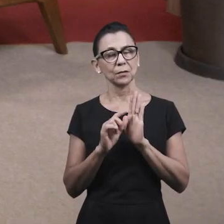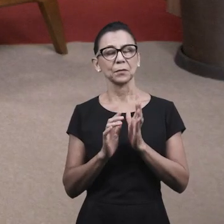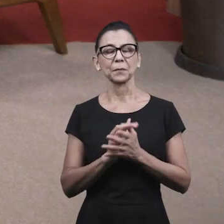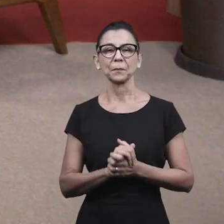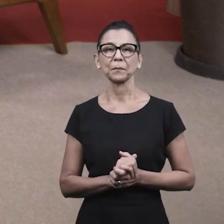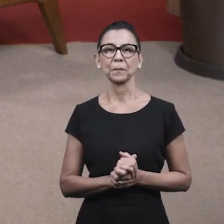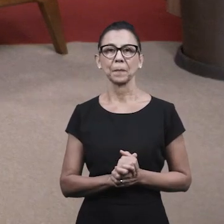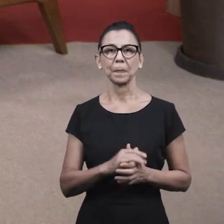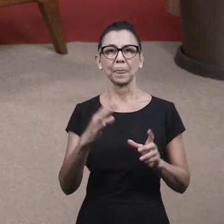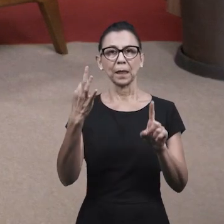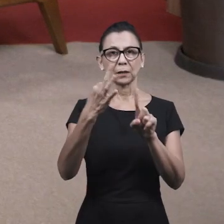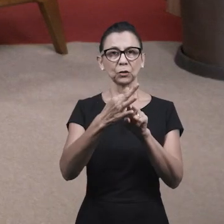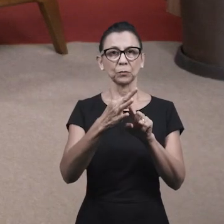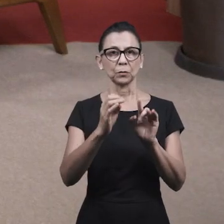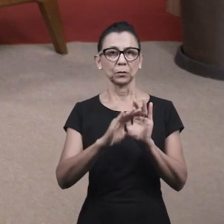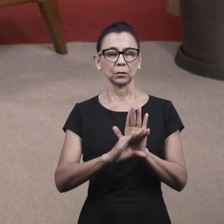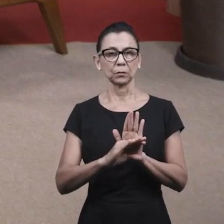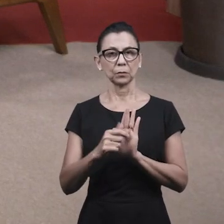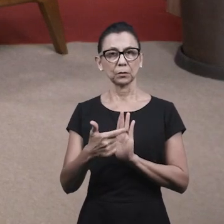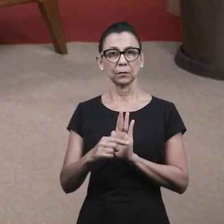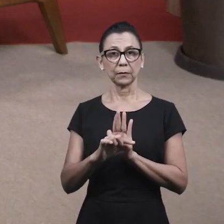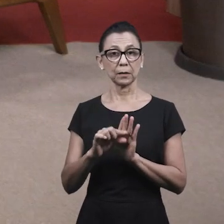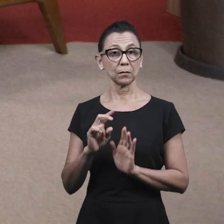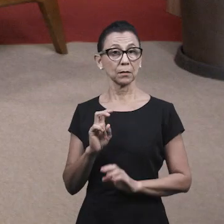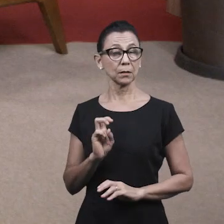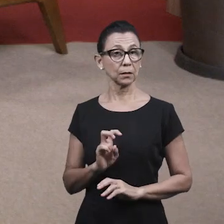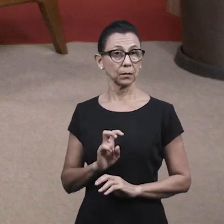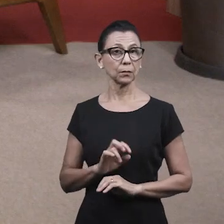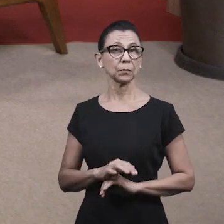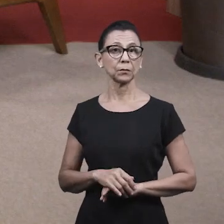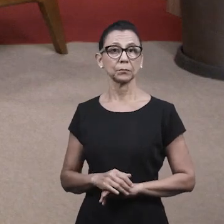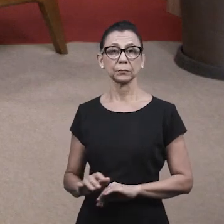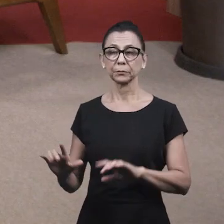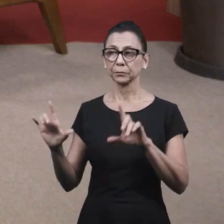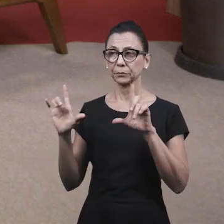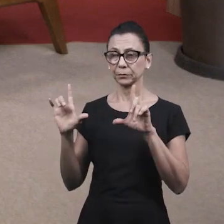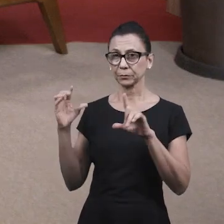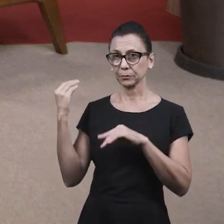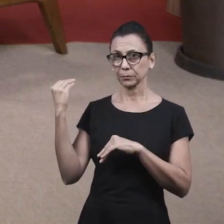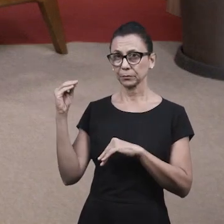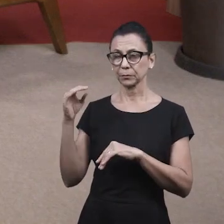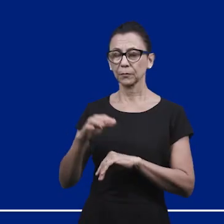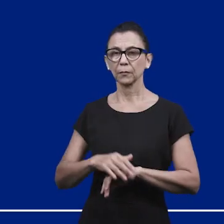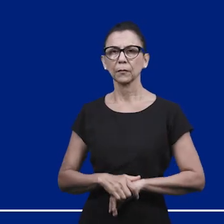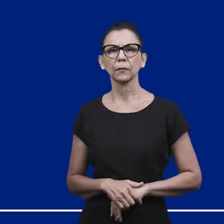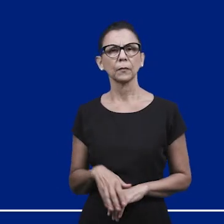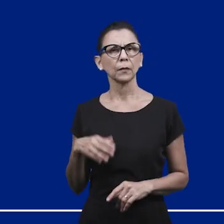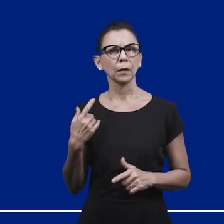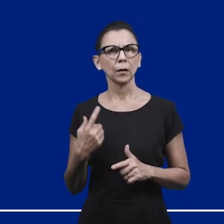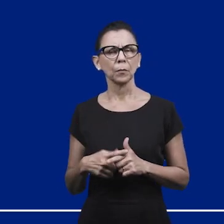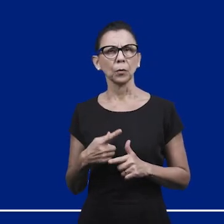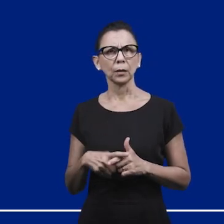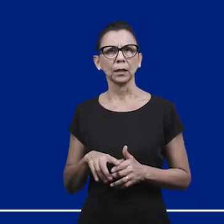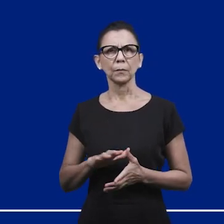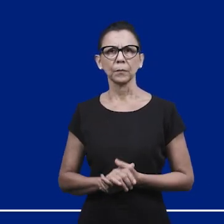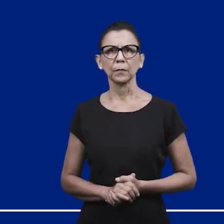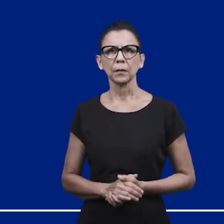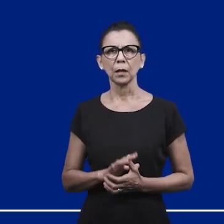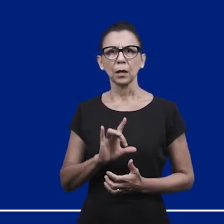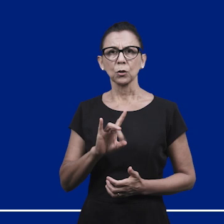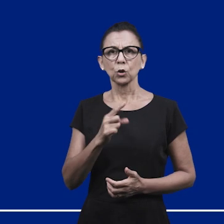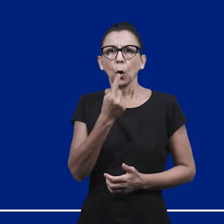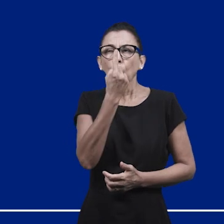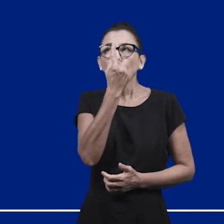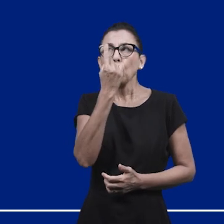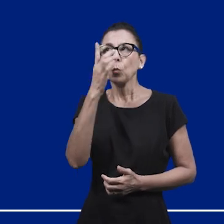Souza, je vais demander ici un verset de la parole du Seigneur. Ce verset se trouve dans la première lettre de Timothée, chapitre 2,